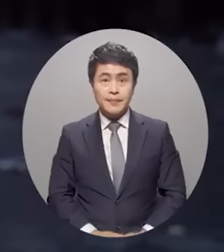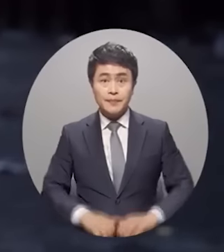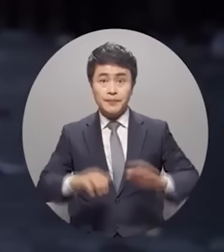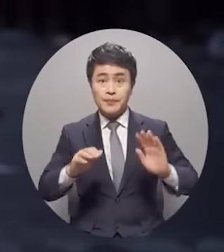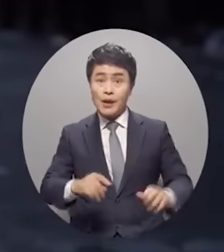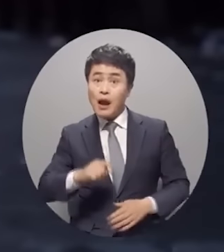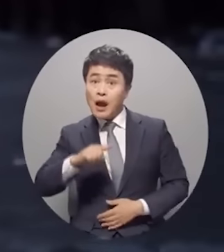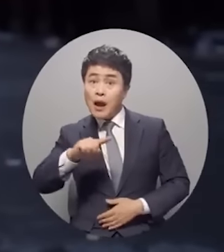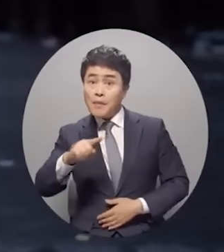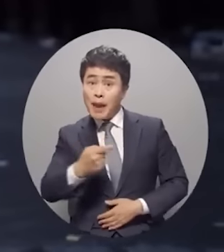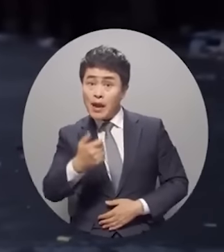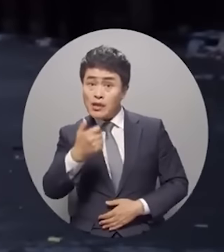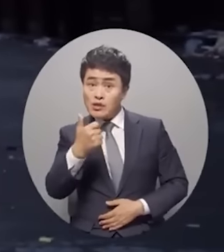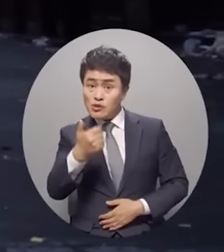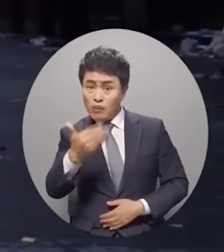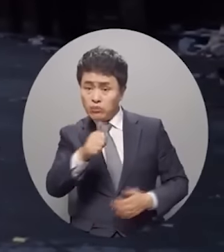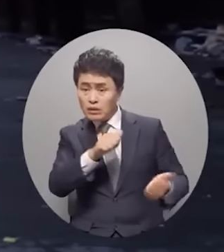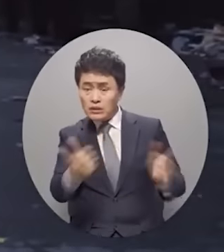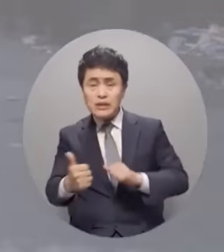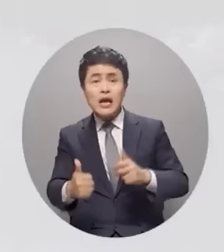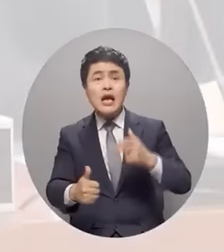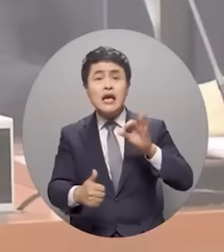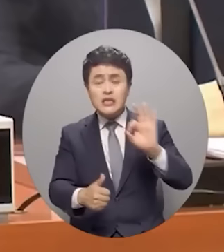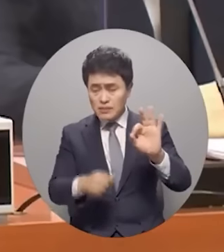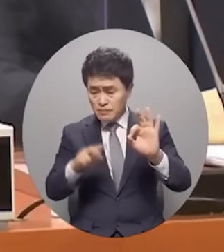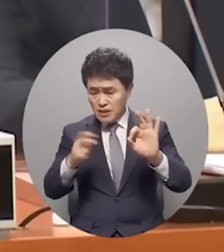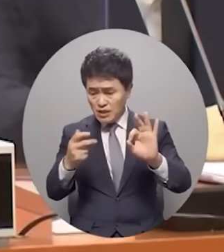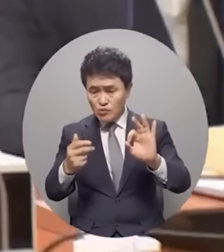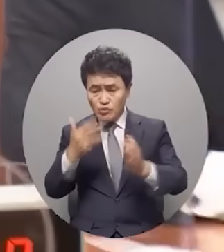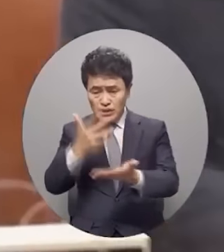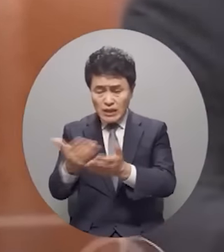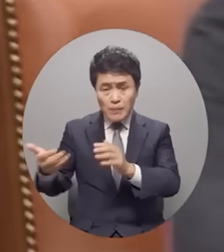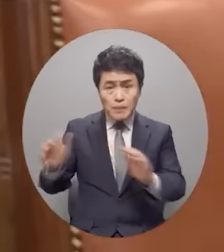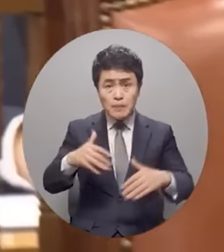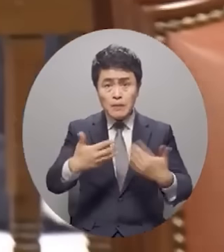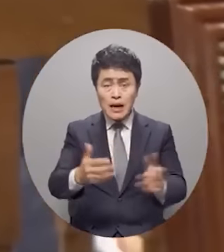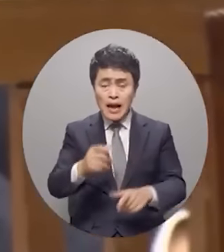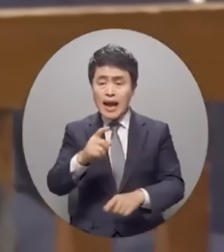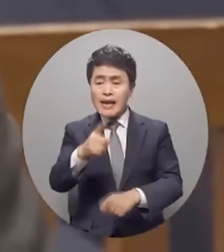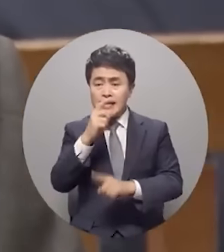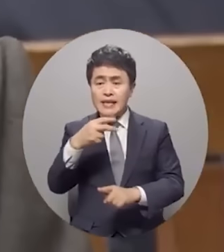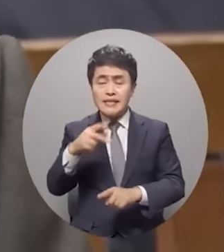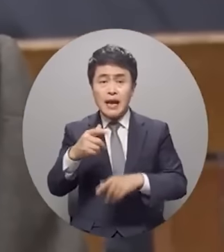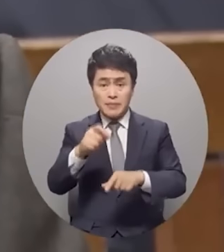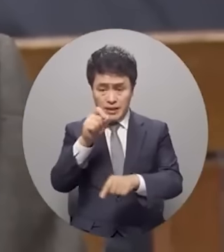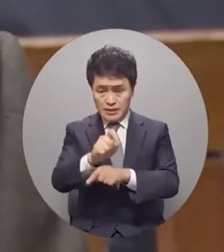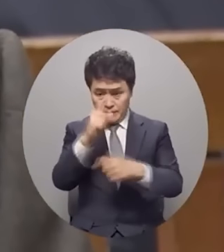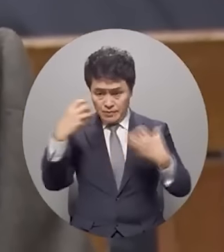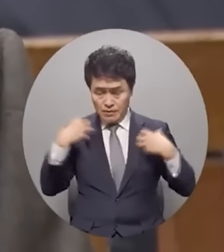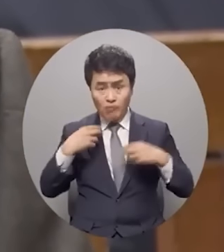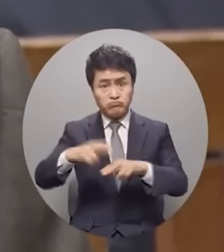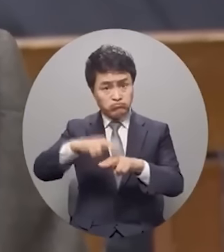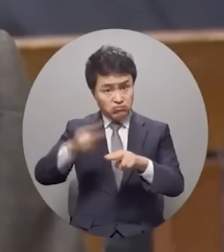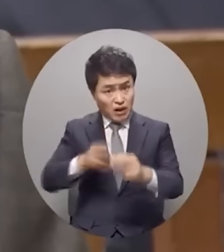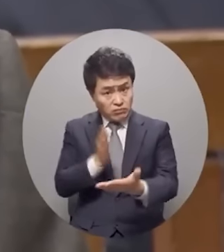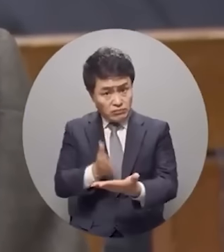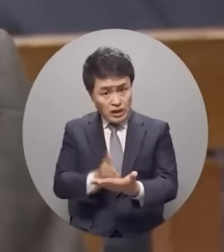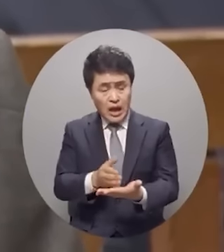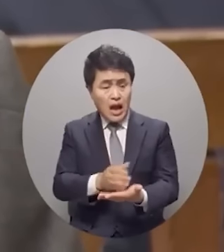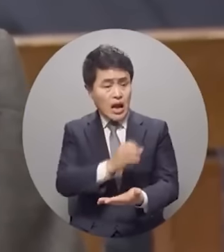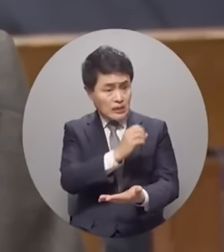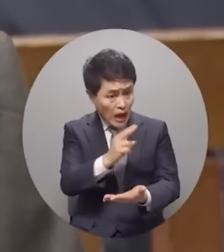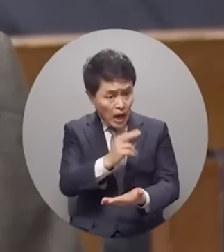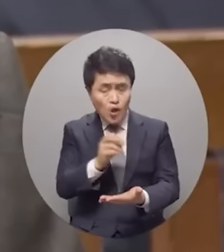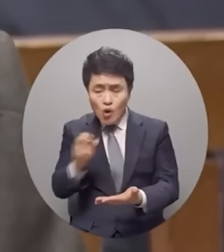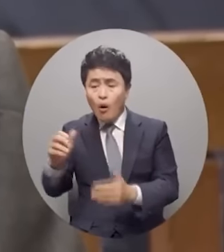9명이 숨진 12구 이태원 참사 직후 이상민 행정안전부 장관이 물러나야 한다는 주장은 야당은 물론